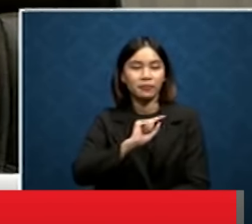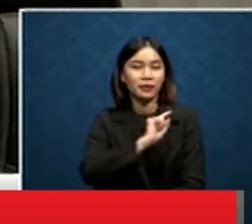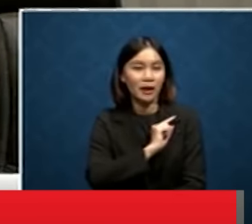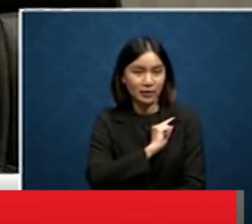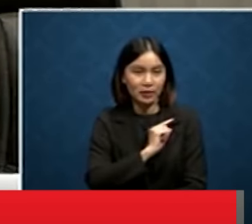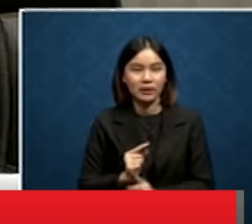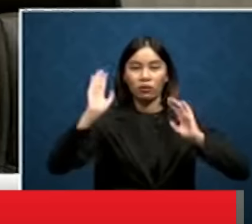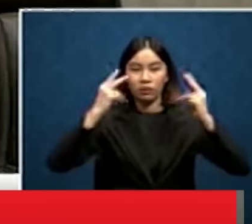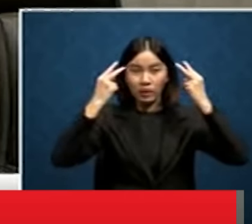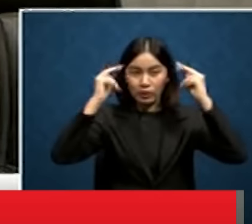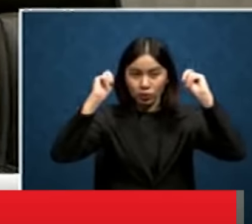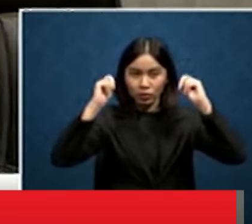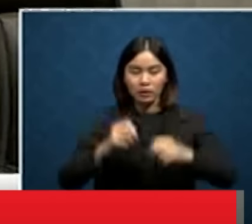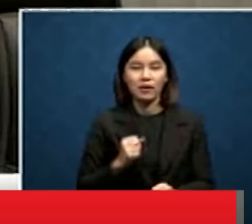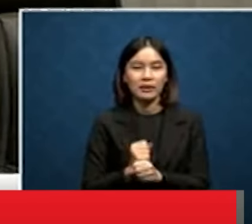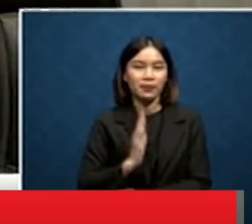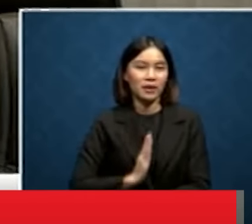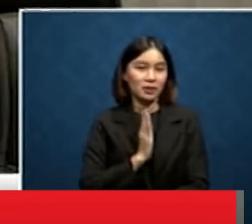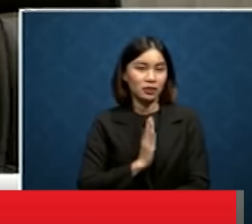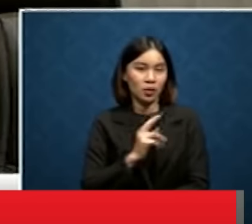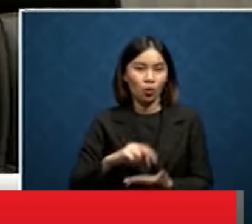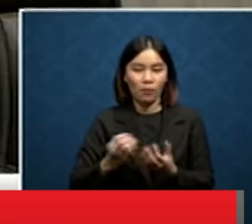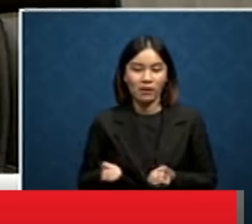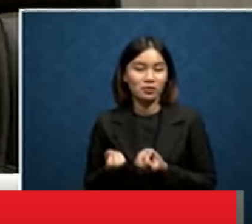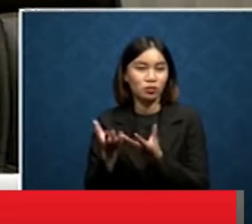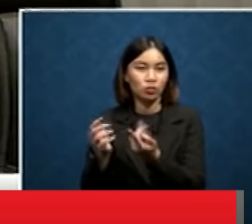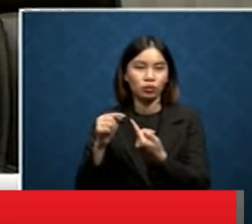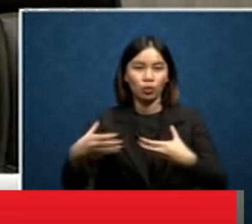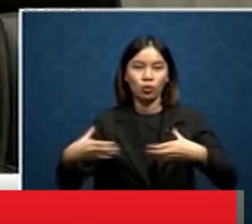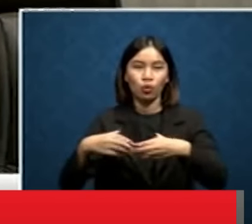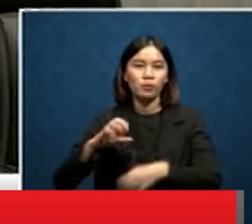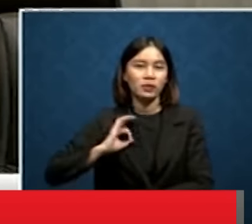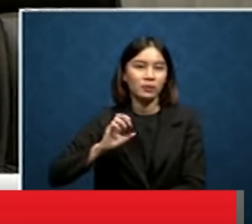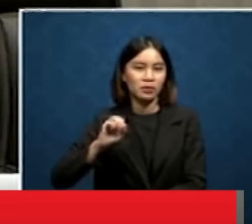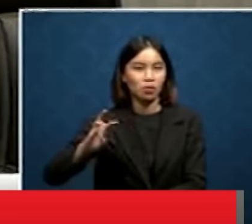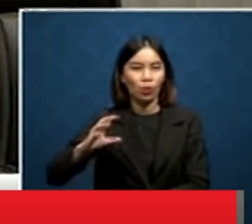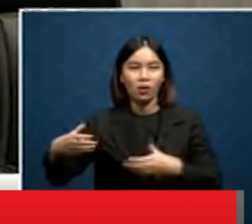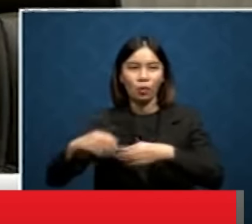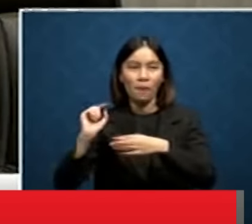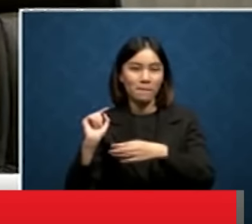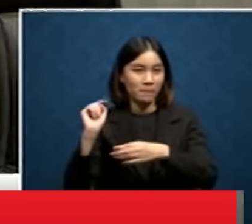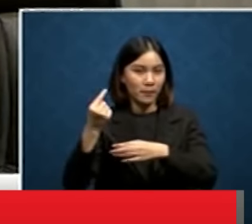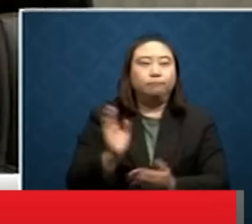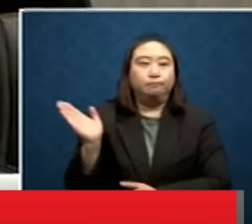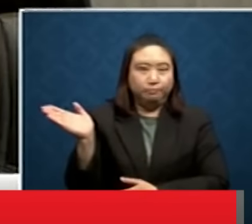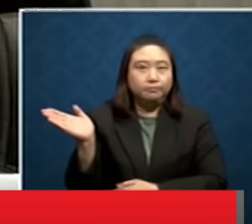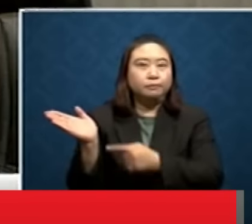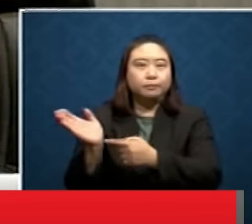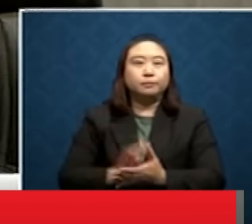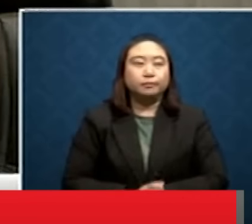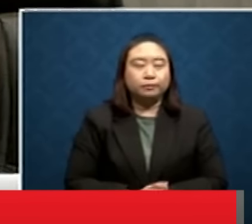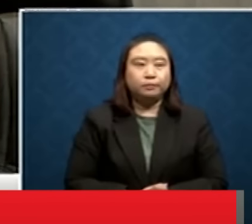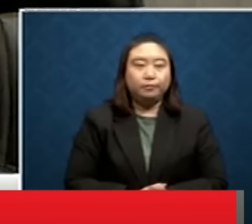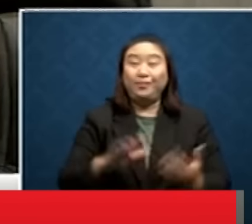ตามรัฐธรรมนูญสมศักดิ์ศรีในการส่งต่อให้กับสมาชิกวุฒิสภาชุดใหม่อย่างครบถ้วน